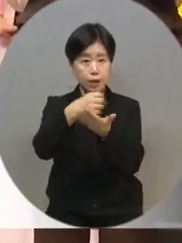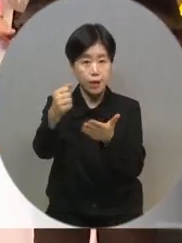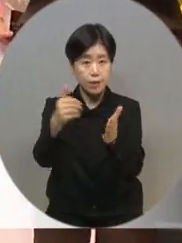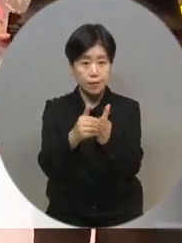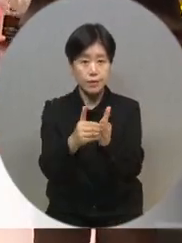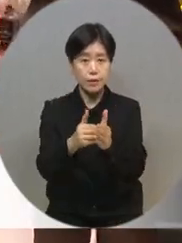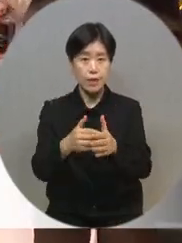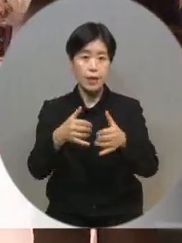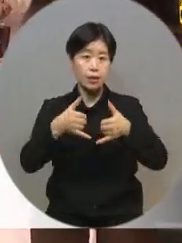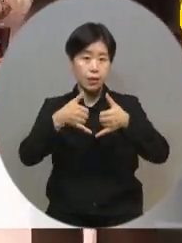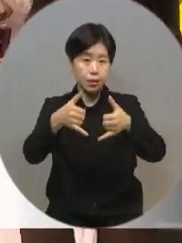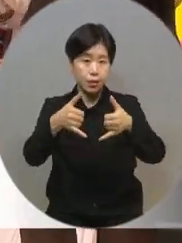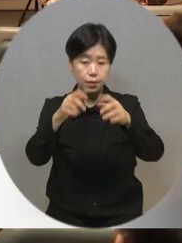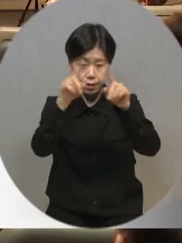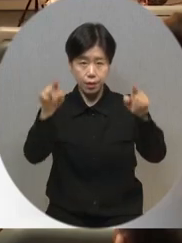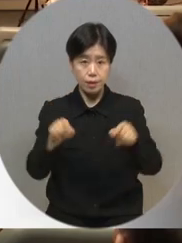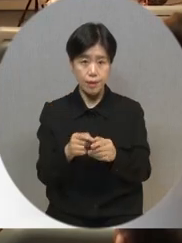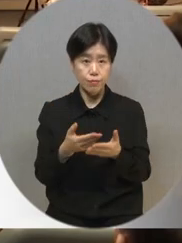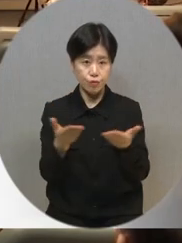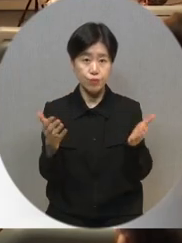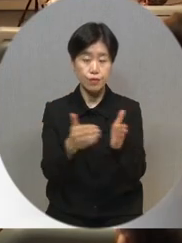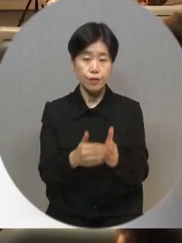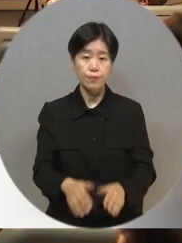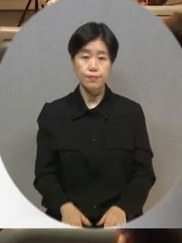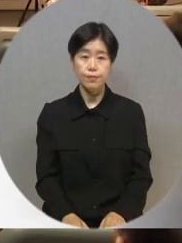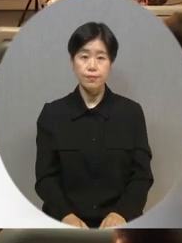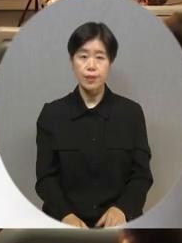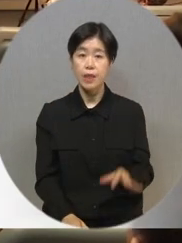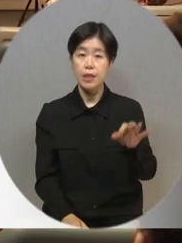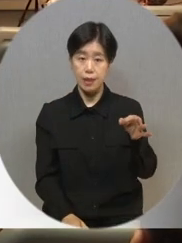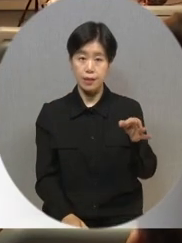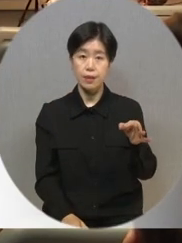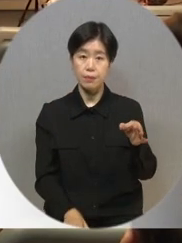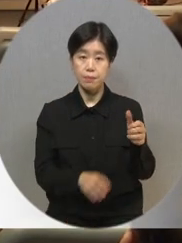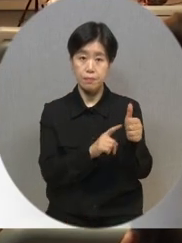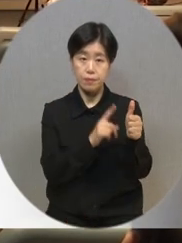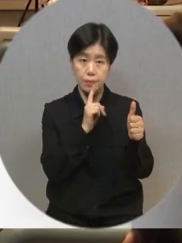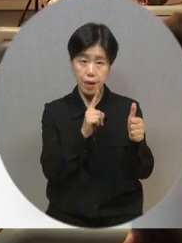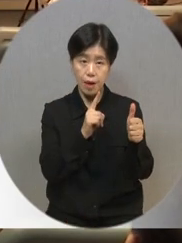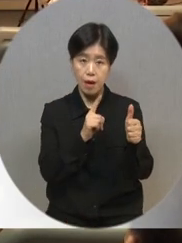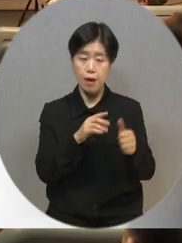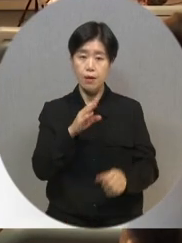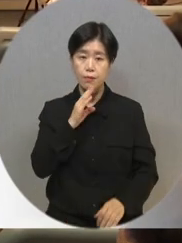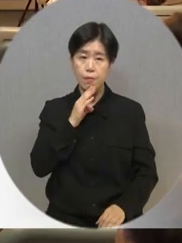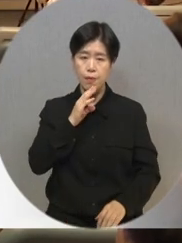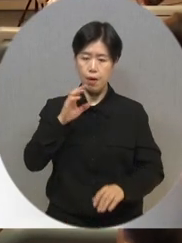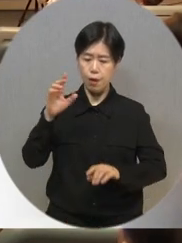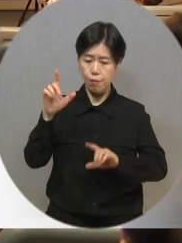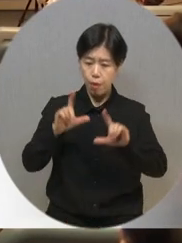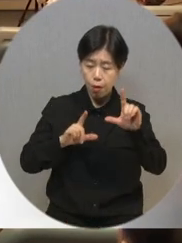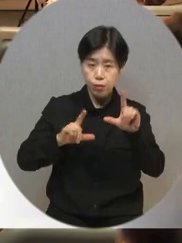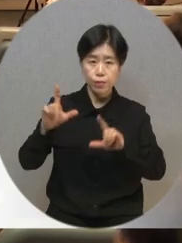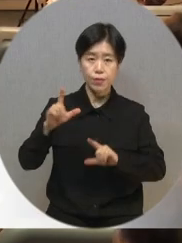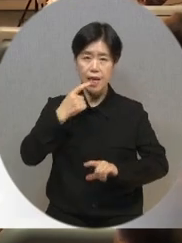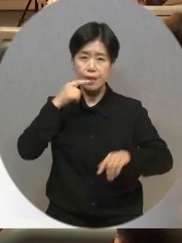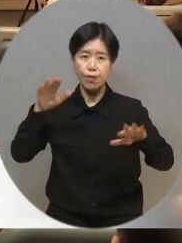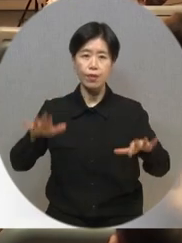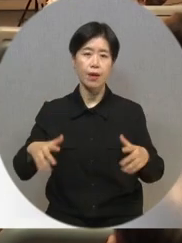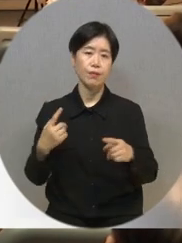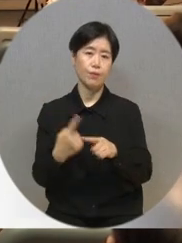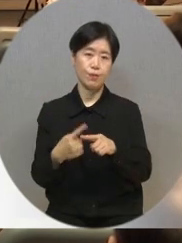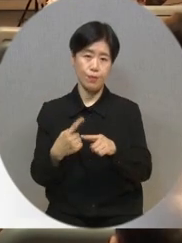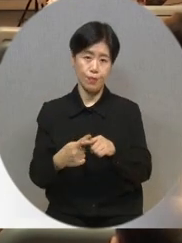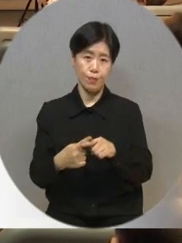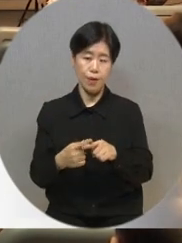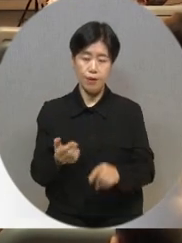상장과 트로피가 수여됐습니다. 김영록 지사는 천상의 화음으로 무대를 훌륭하게 꾸며준 어르신